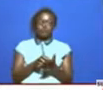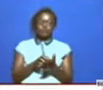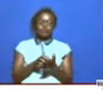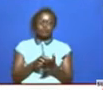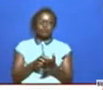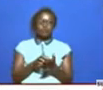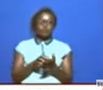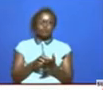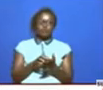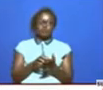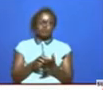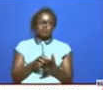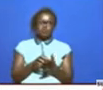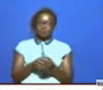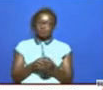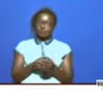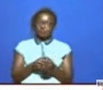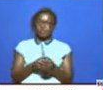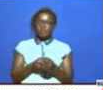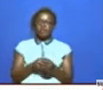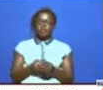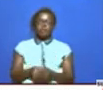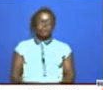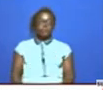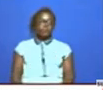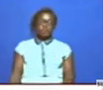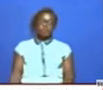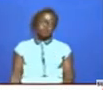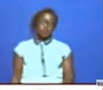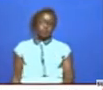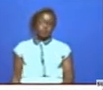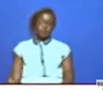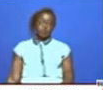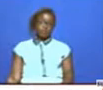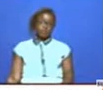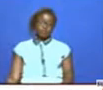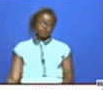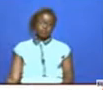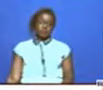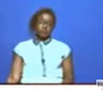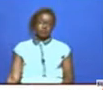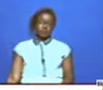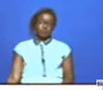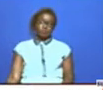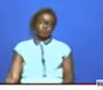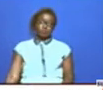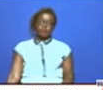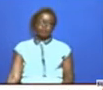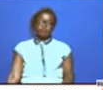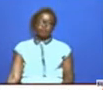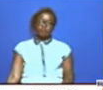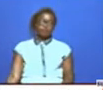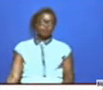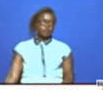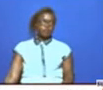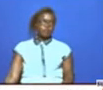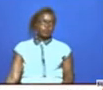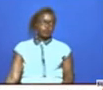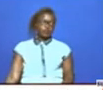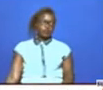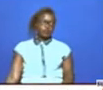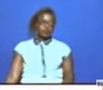ya chama chetu cha UDA katika debe mwezi wa nane. Nakupa hongera